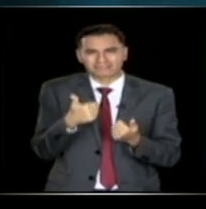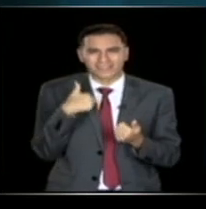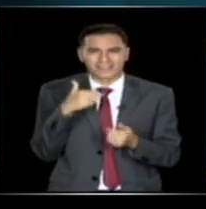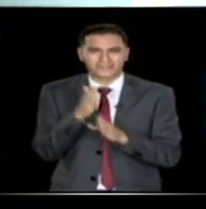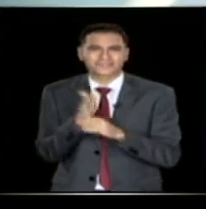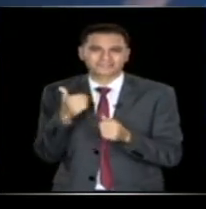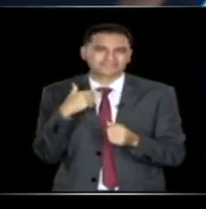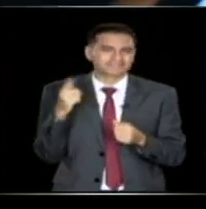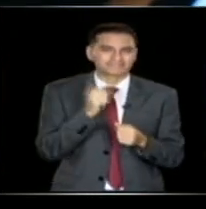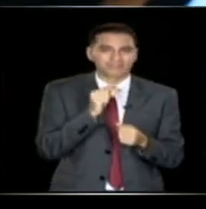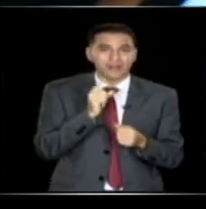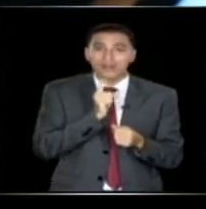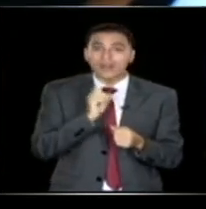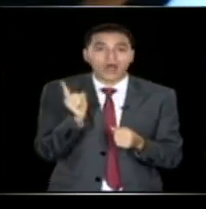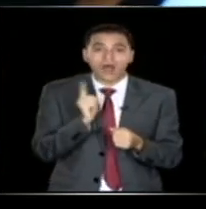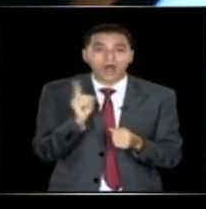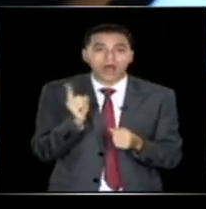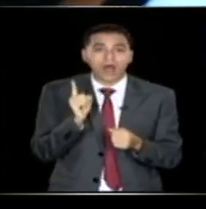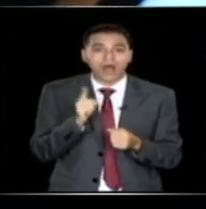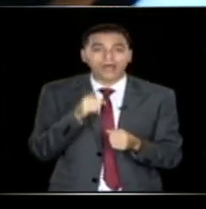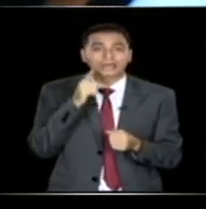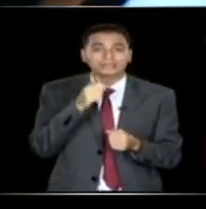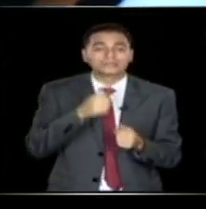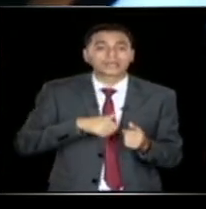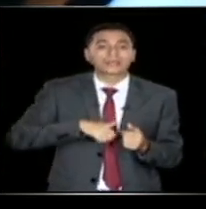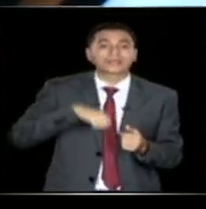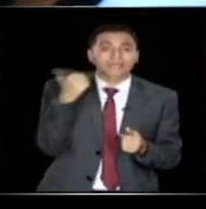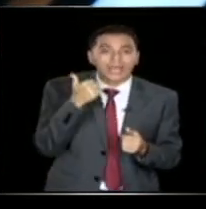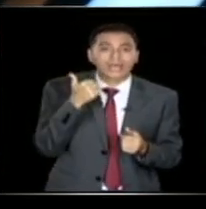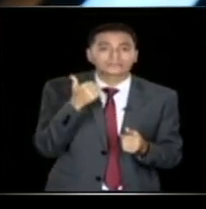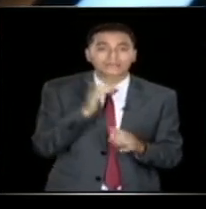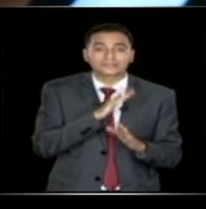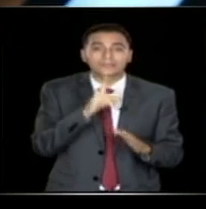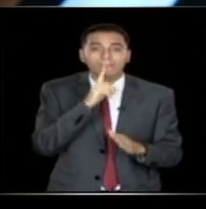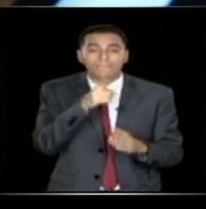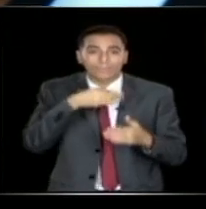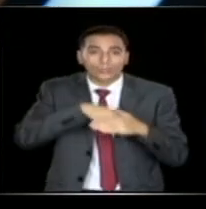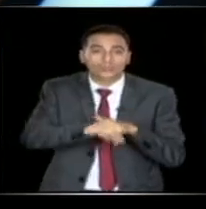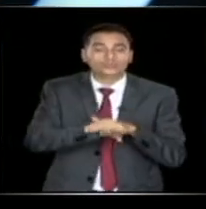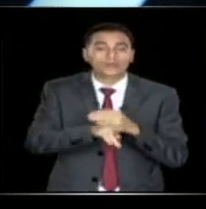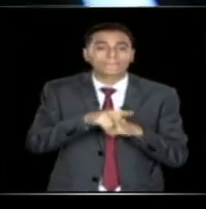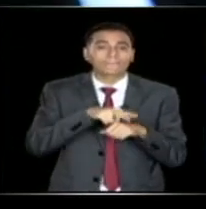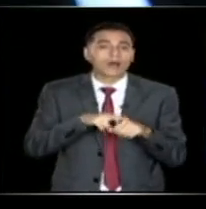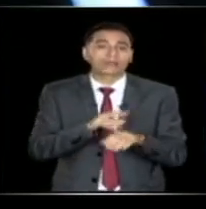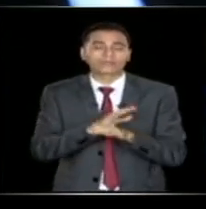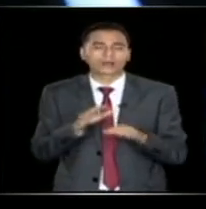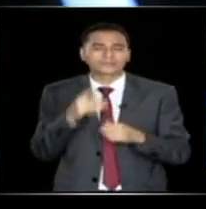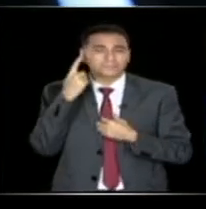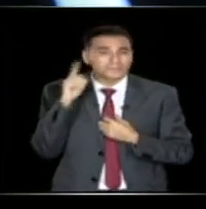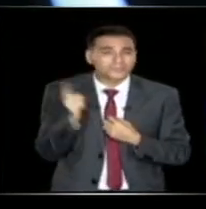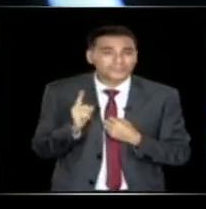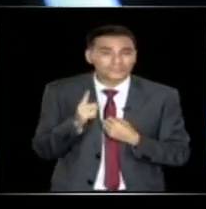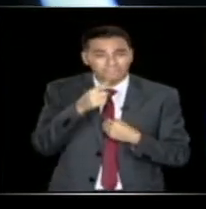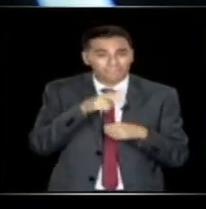هو بيقول كده. فبقول لها نفسي انجح. فبتقول لي انت نجحتي انت ما سمعتيش؟ قلت لها لا انا ما سمعتش، قالت لي ان انت